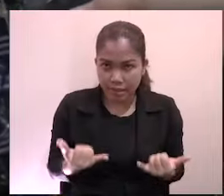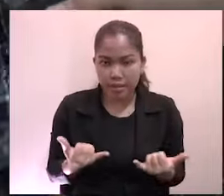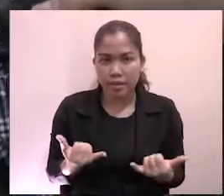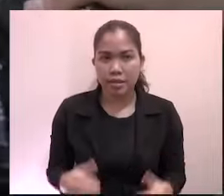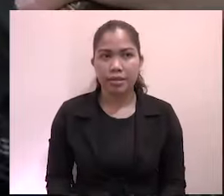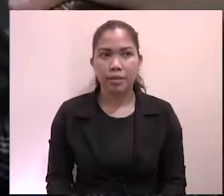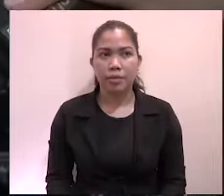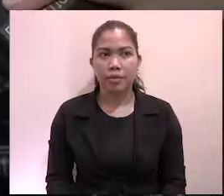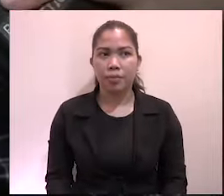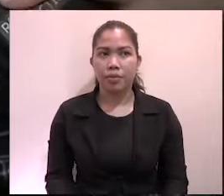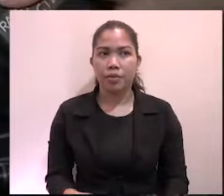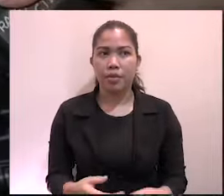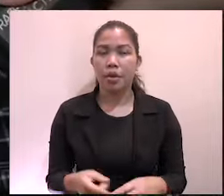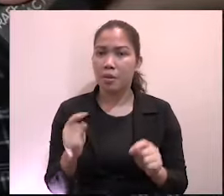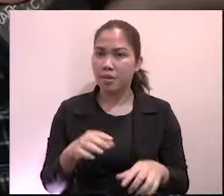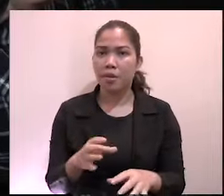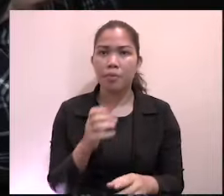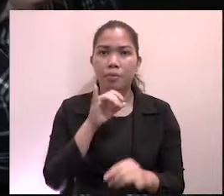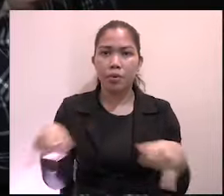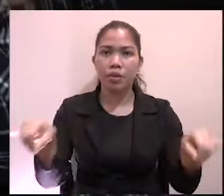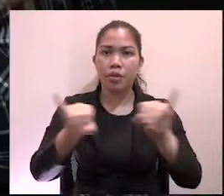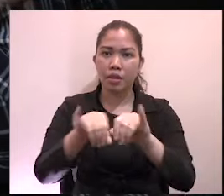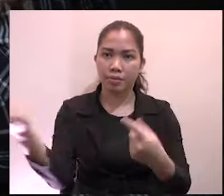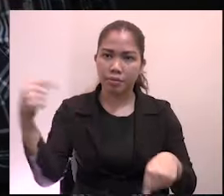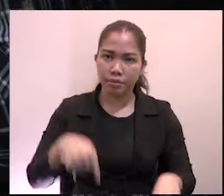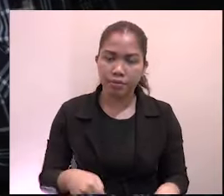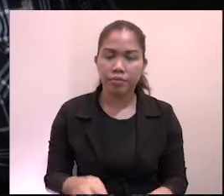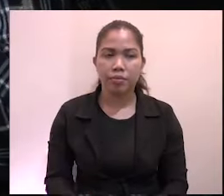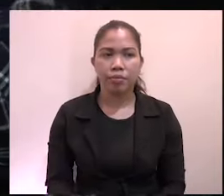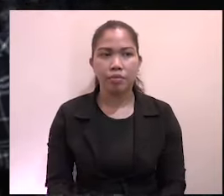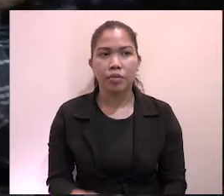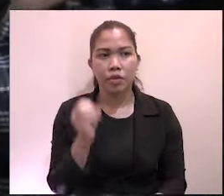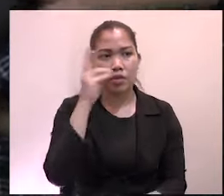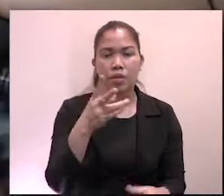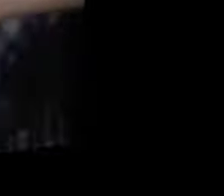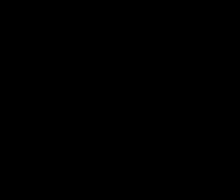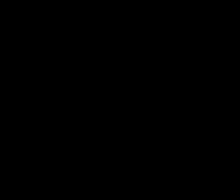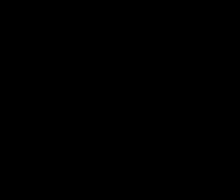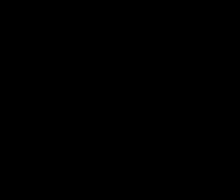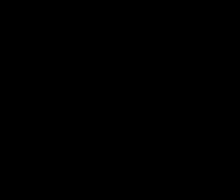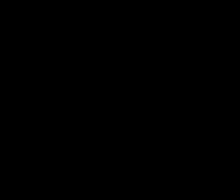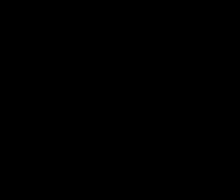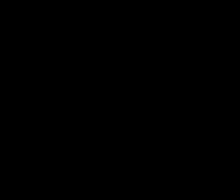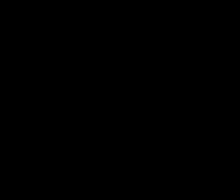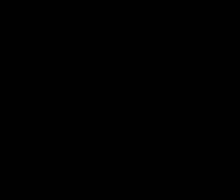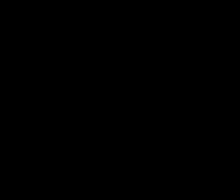Darating dyan yung pera. Basta't Lunes, andito ka, okay, sir? Sige, sir. Gusto mo maalis yan, sige. Okay, good.